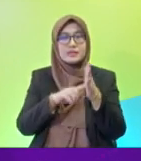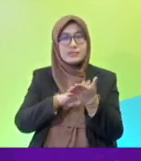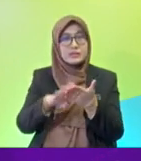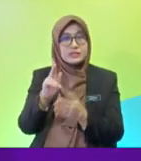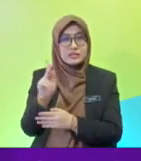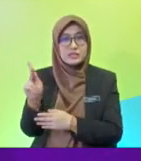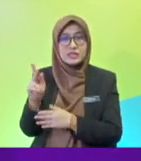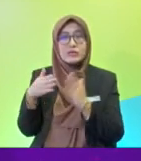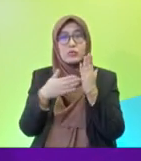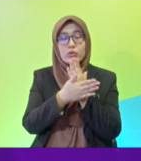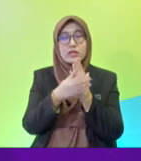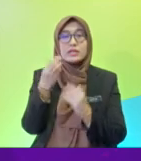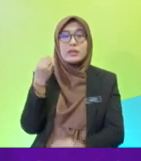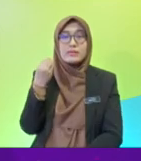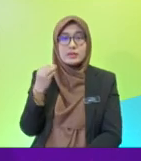sendiri